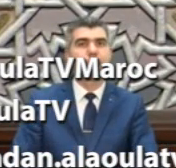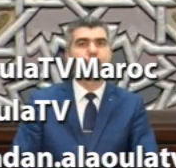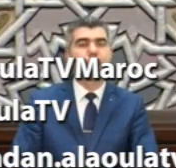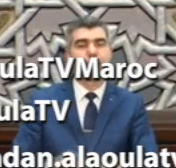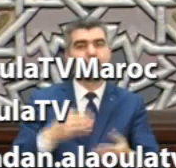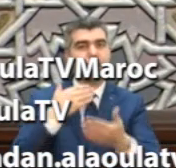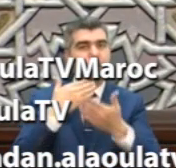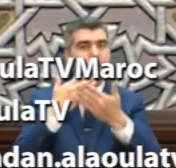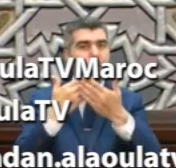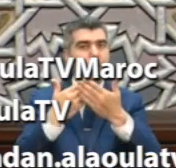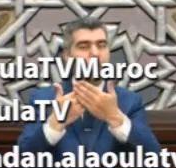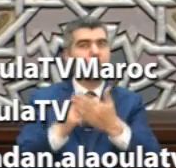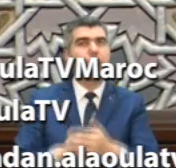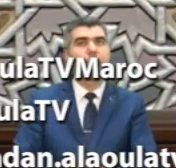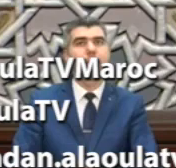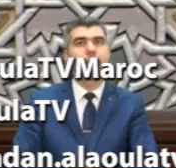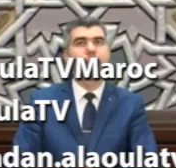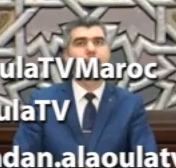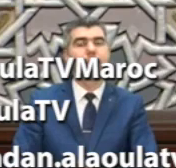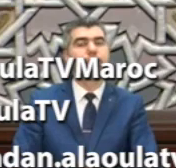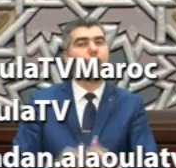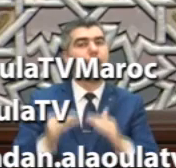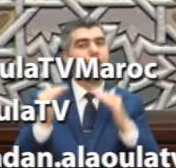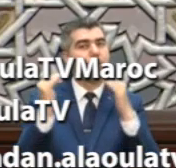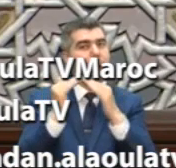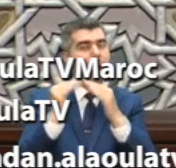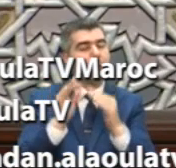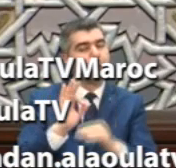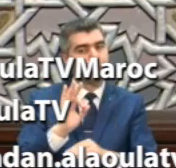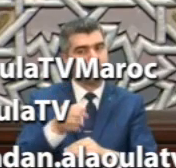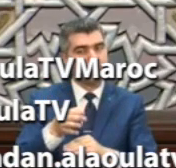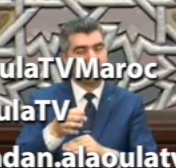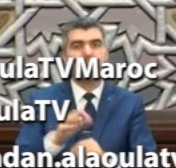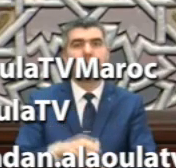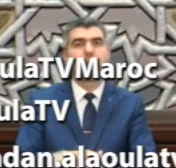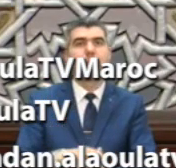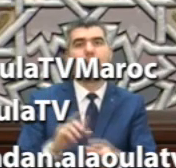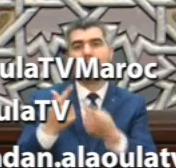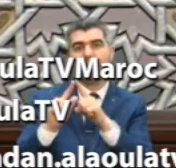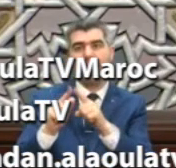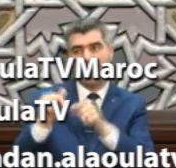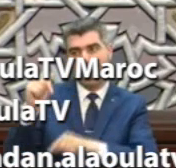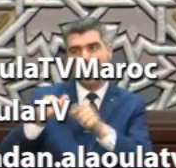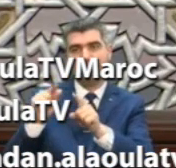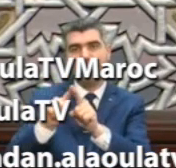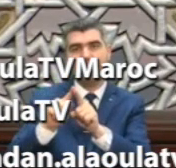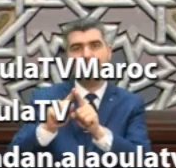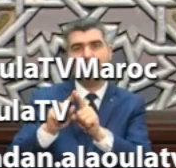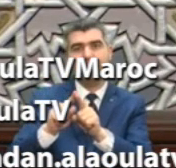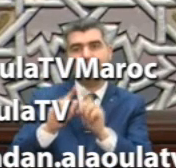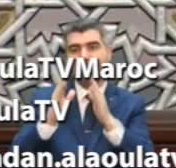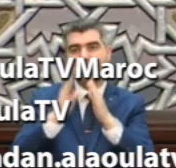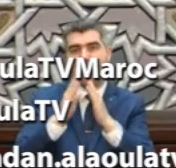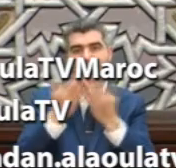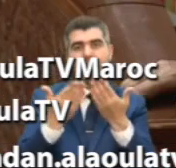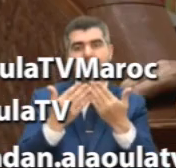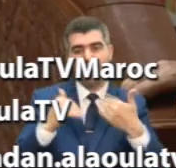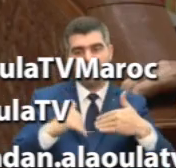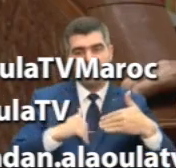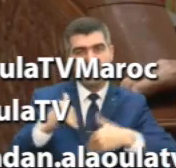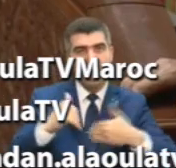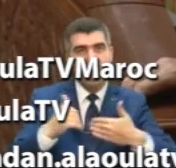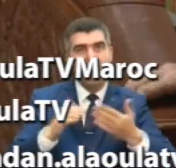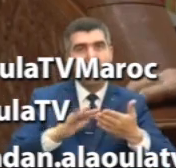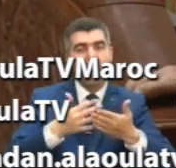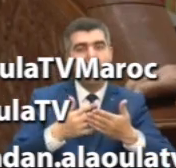شكرا سيد النائب المحترم. متفقة معكم سيد النائب المحترم، واحد العدد كبير من الأحياء الهامشية والأحياء باقى